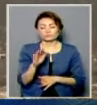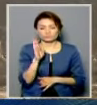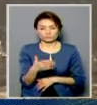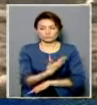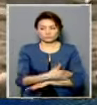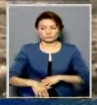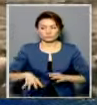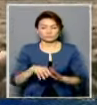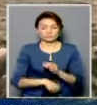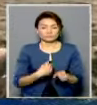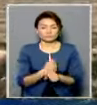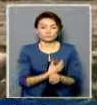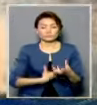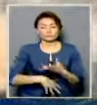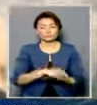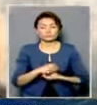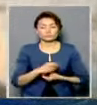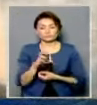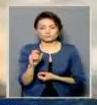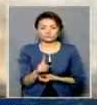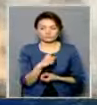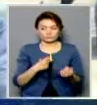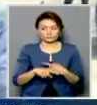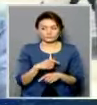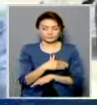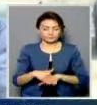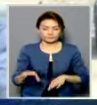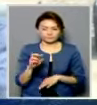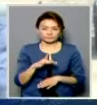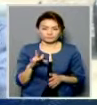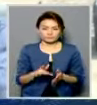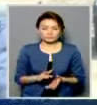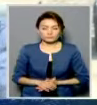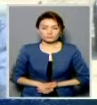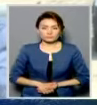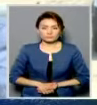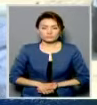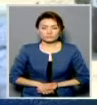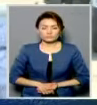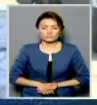субботники. В нем задействованы все учреждения и предприятия на территории области.